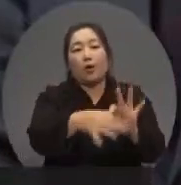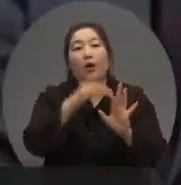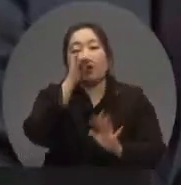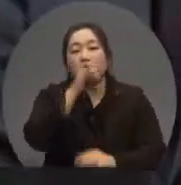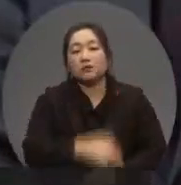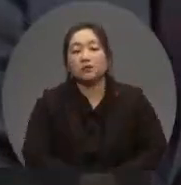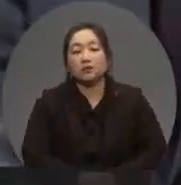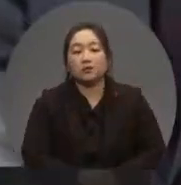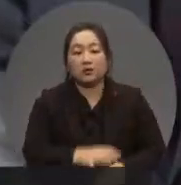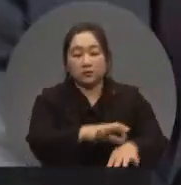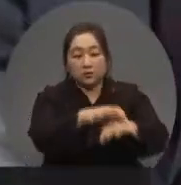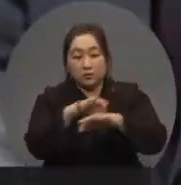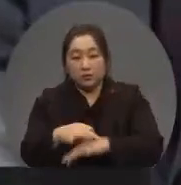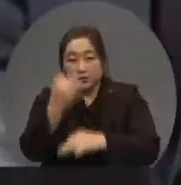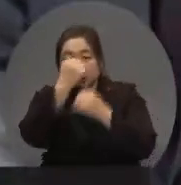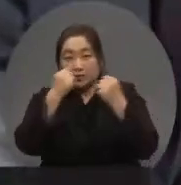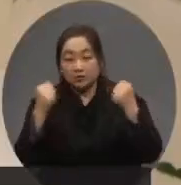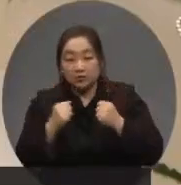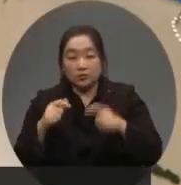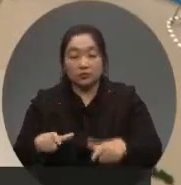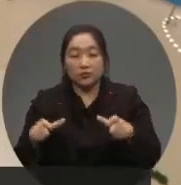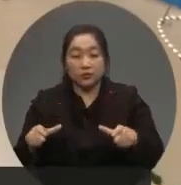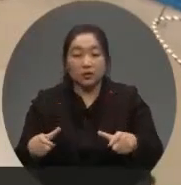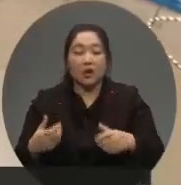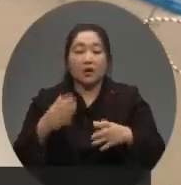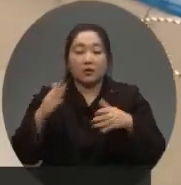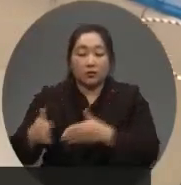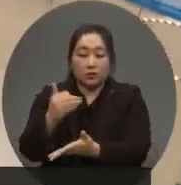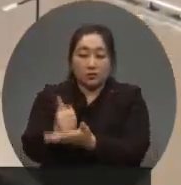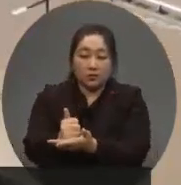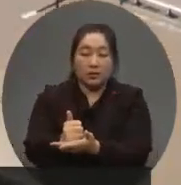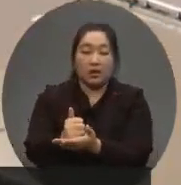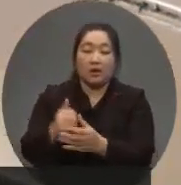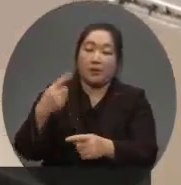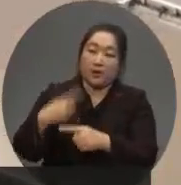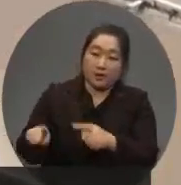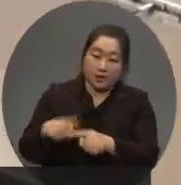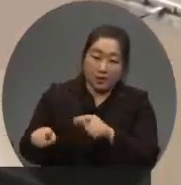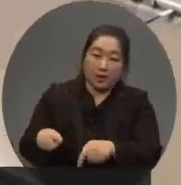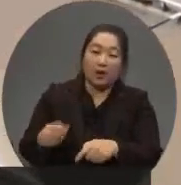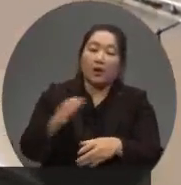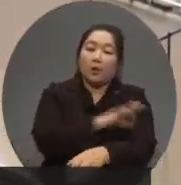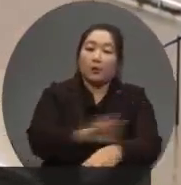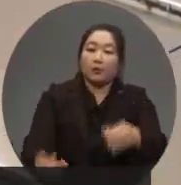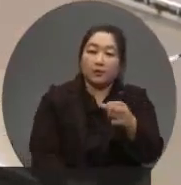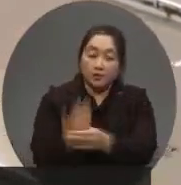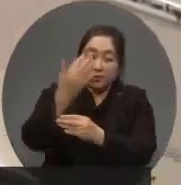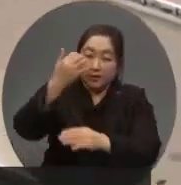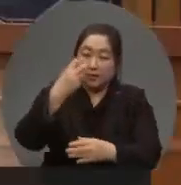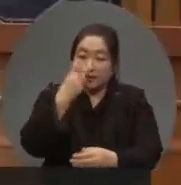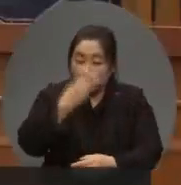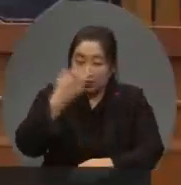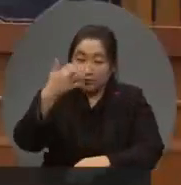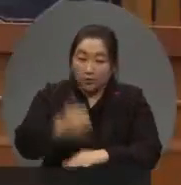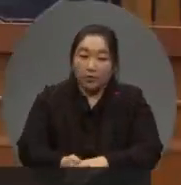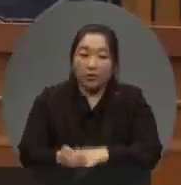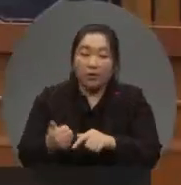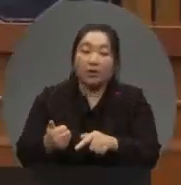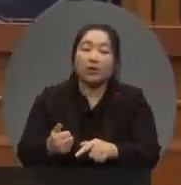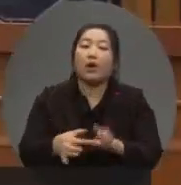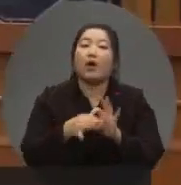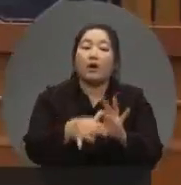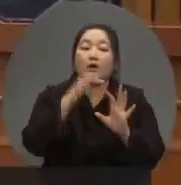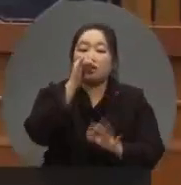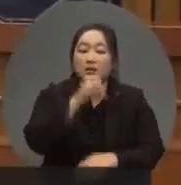것으로니다 사에 대한 평 오송 참사 수사 결과 등이 총선에 어떤 영향을 줄지도 관심 삽니다 국정